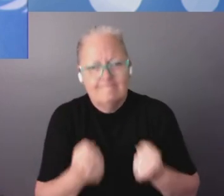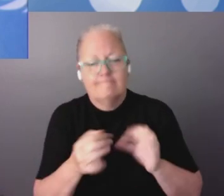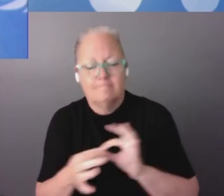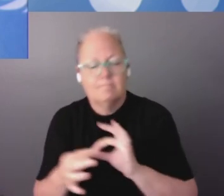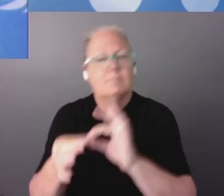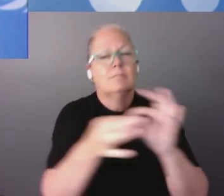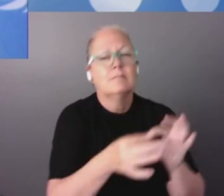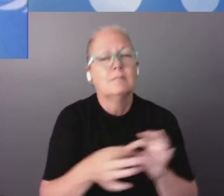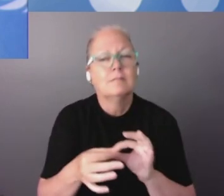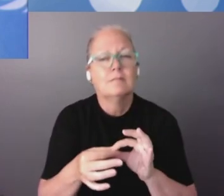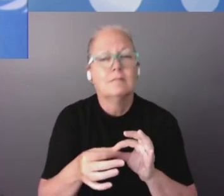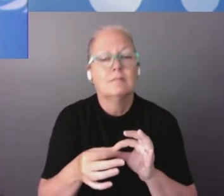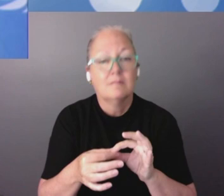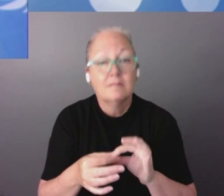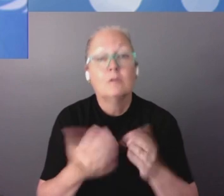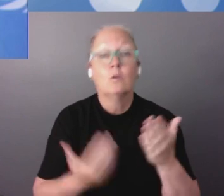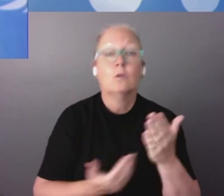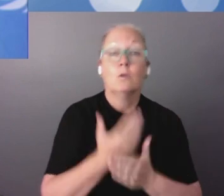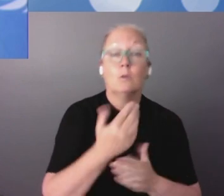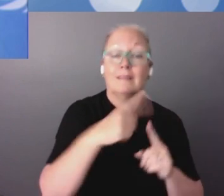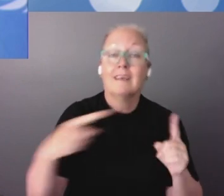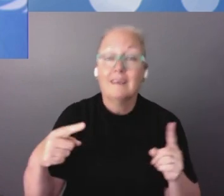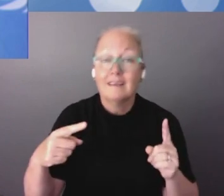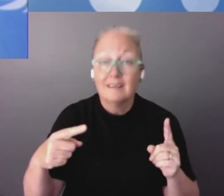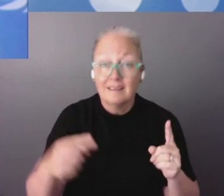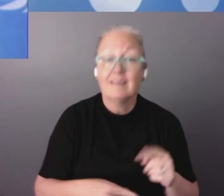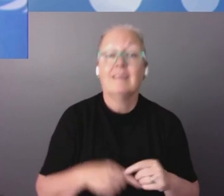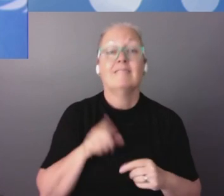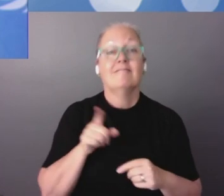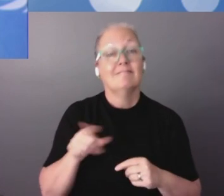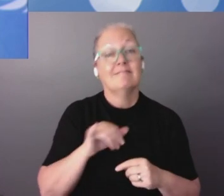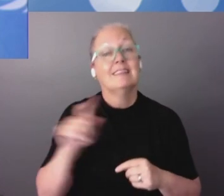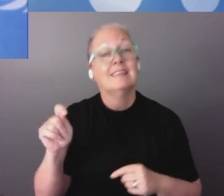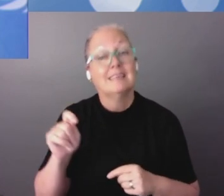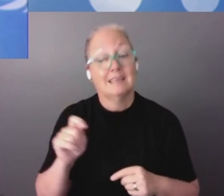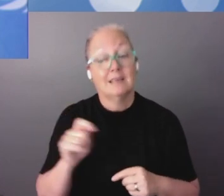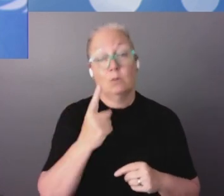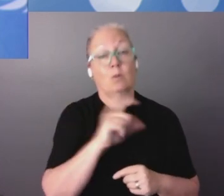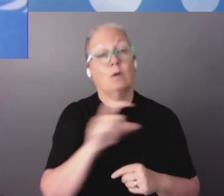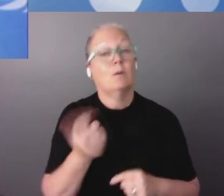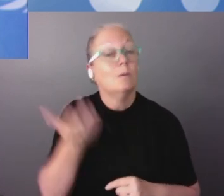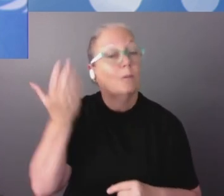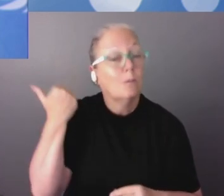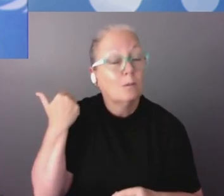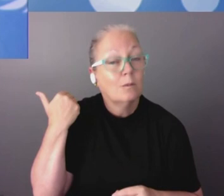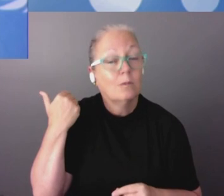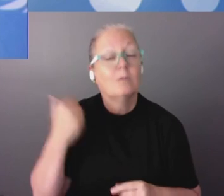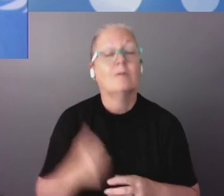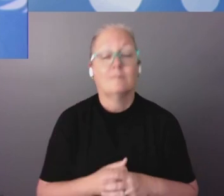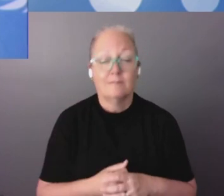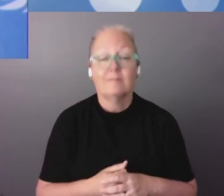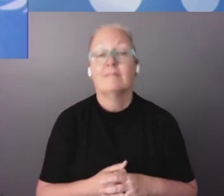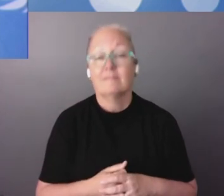的问题和挑战。我们这次的口号是联合网络，但是